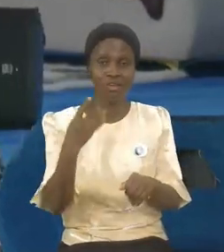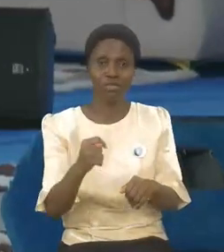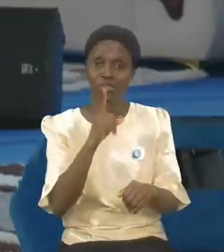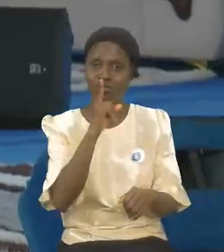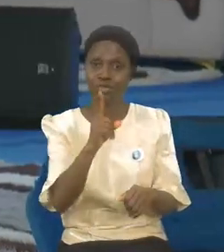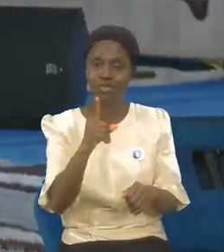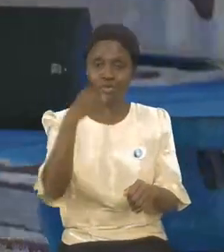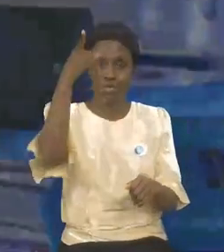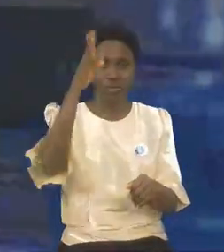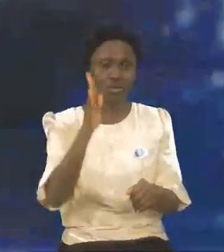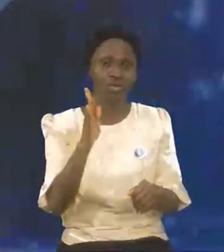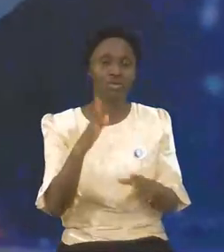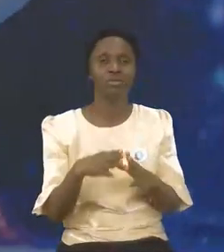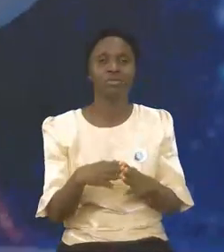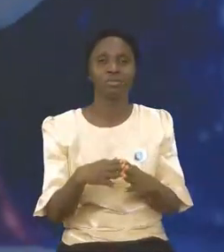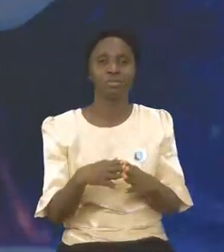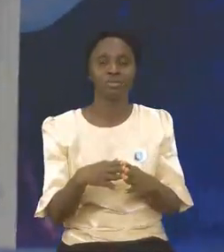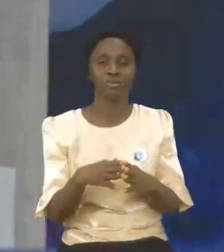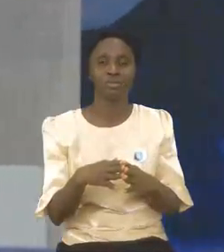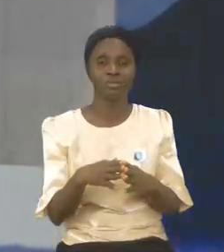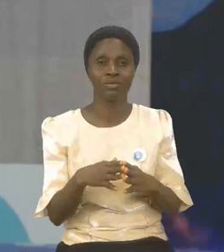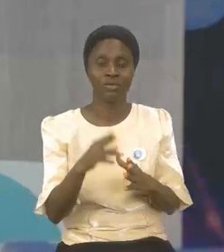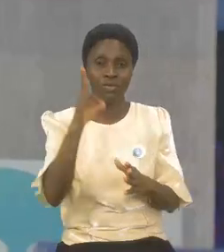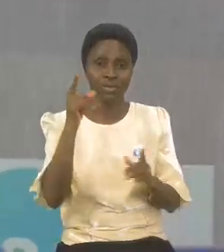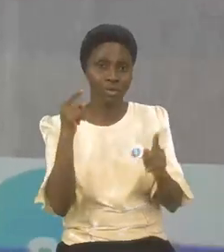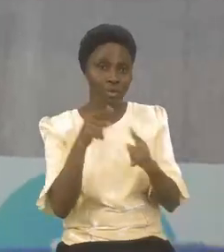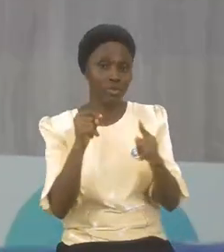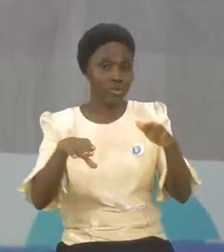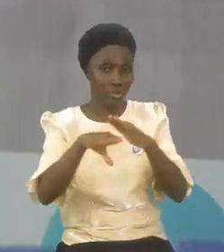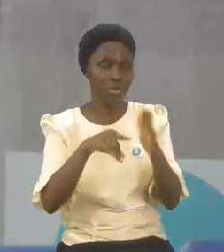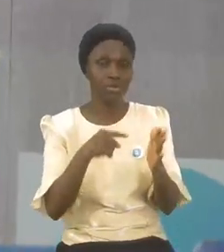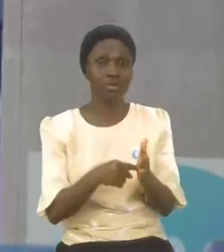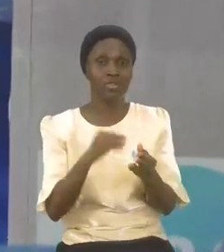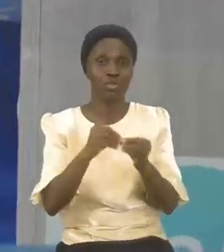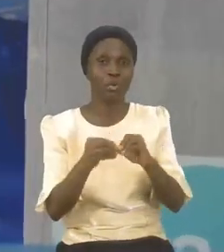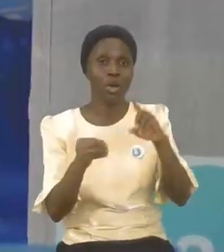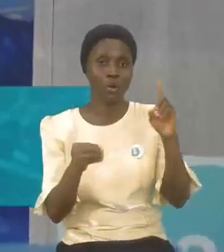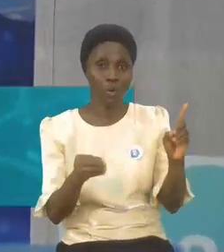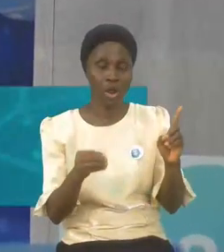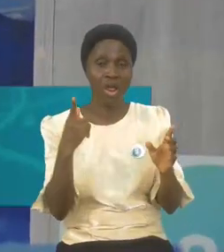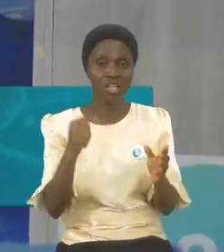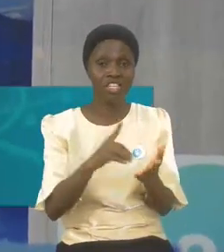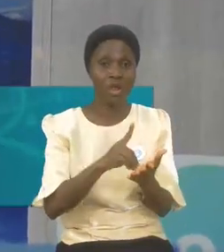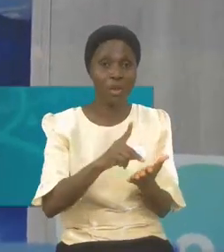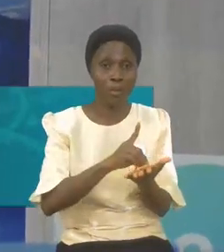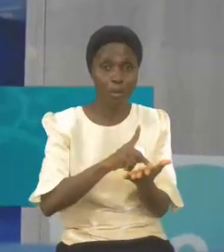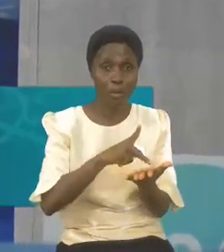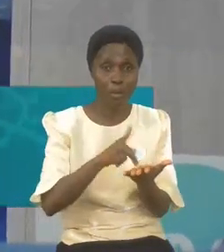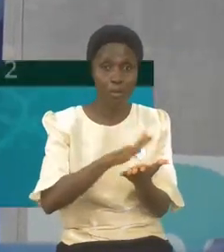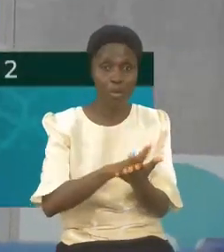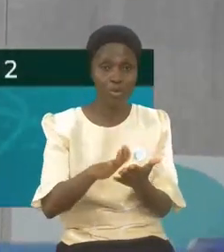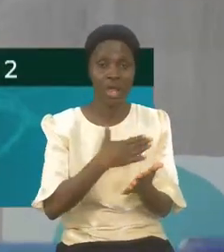Le trône et le triomphe du vrai Dieu. Nous allons voir 3 sous-thèmes ici. Numéro 1,